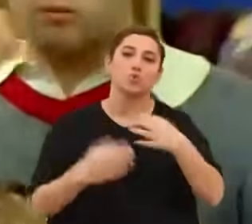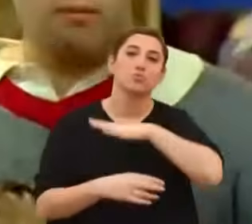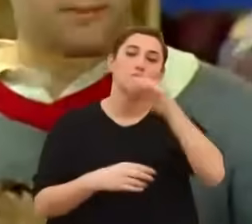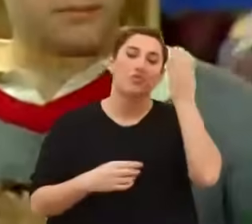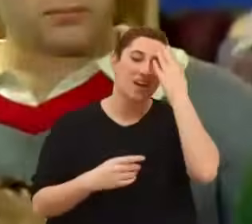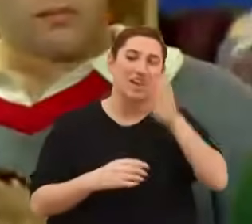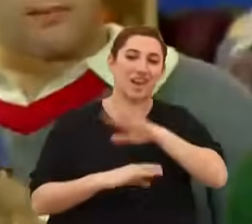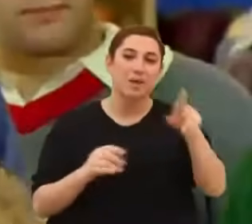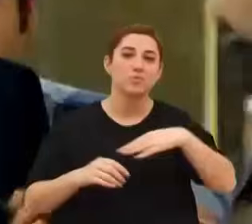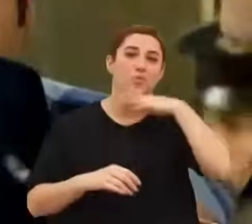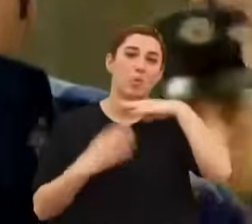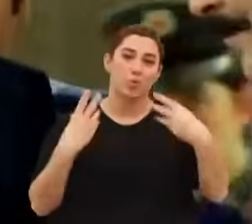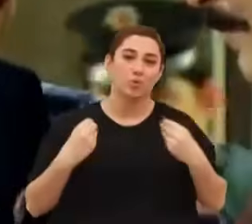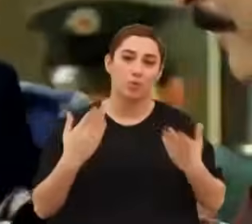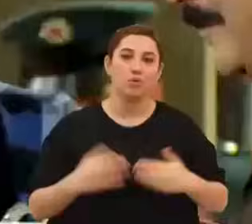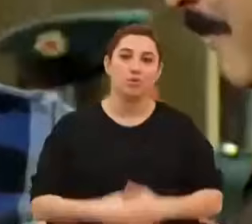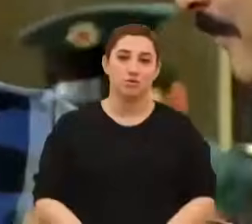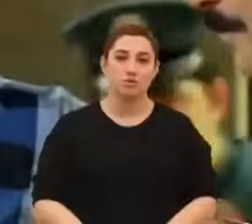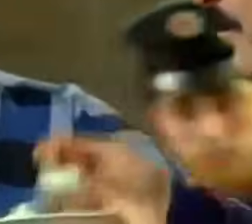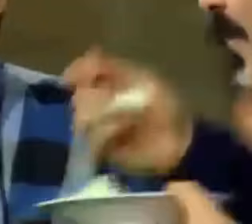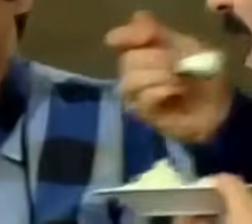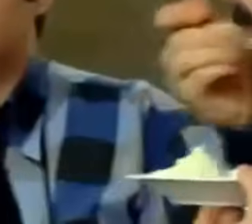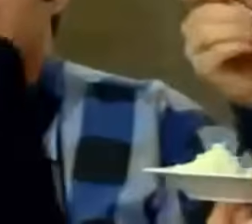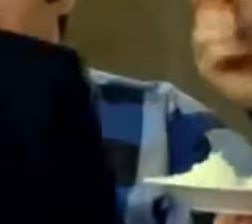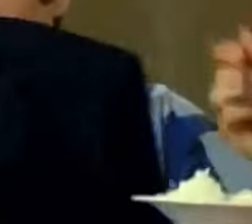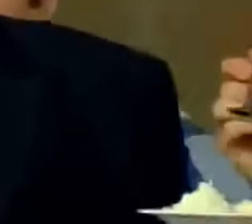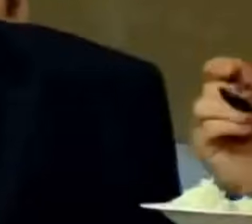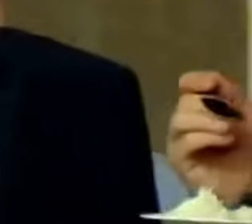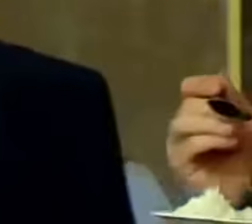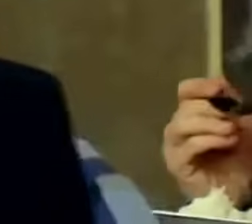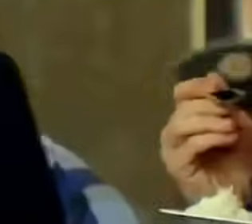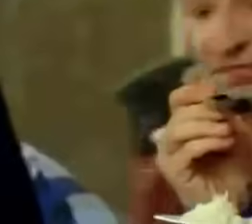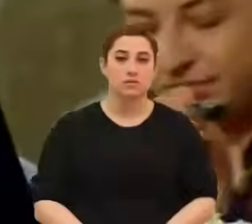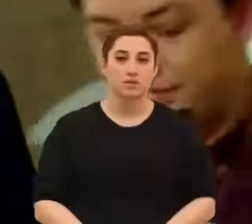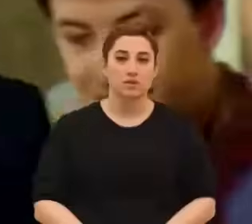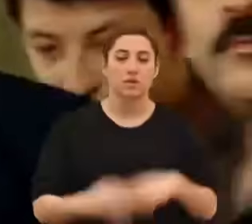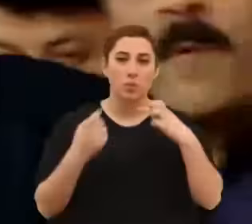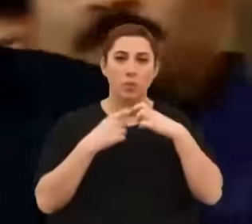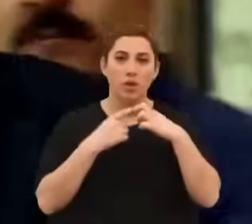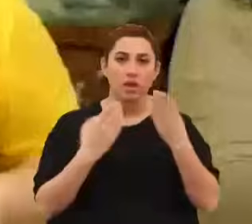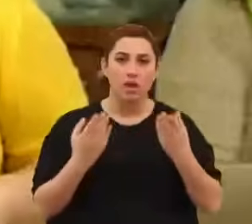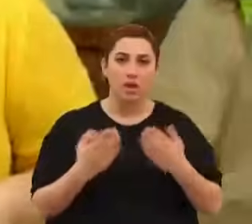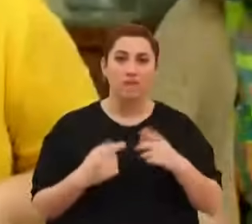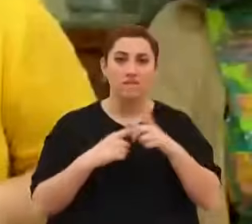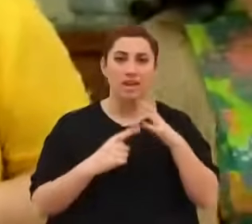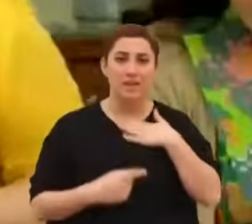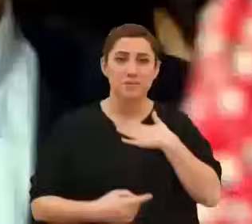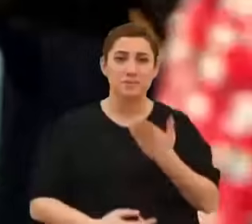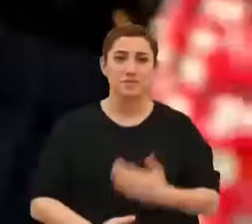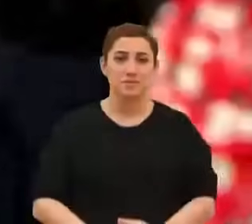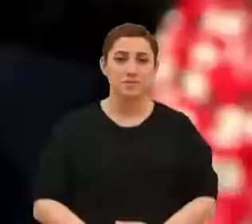Bütün fakir fukara doydu. Biri bozuntuya vermeden gülümsedi. Rukiye. Evciğim.